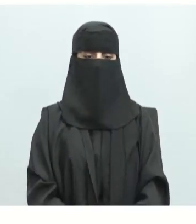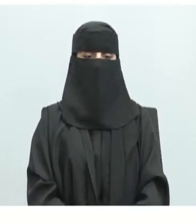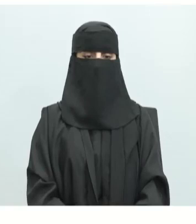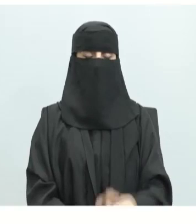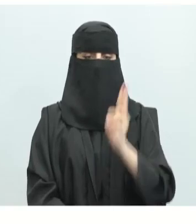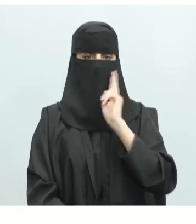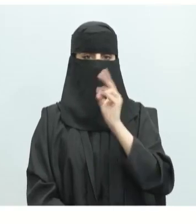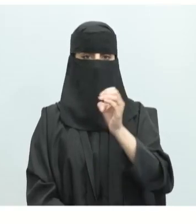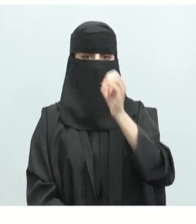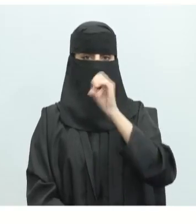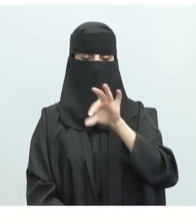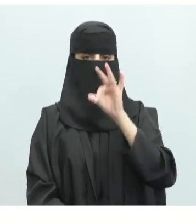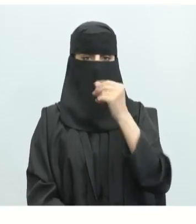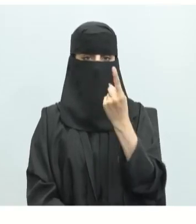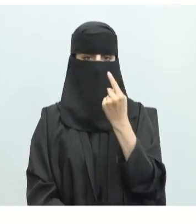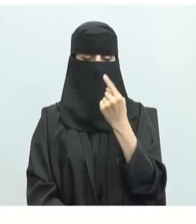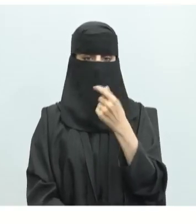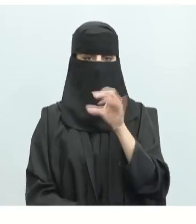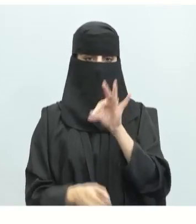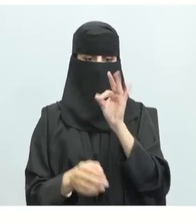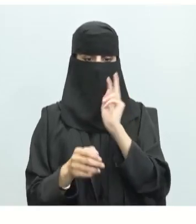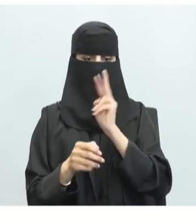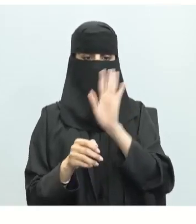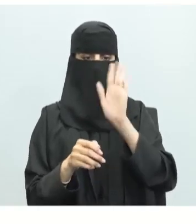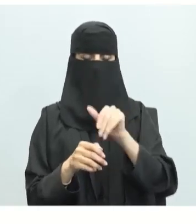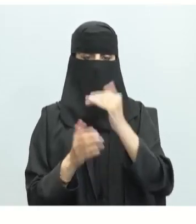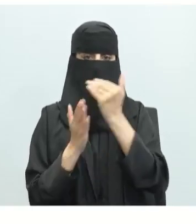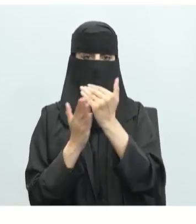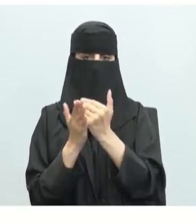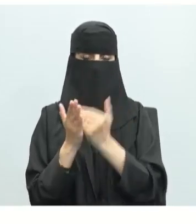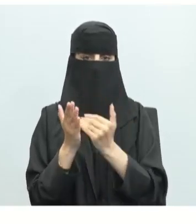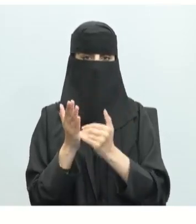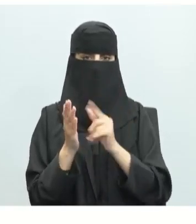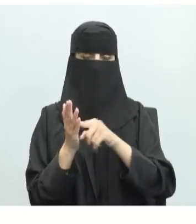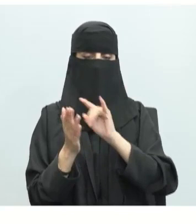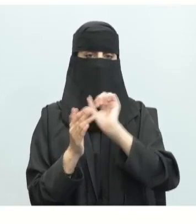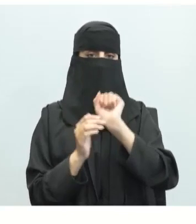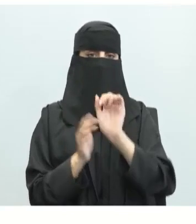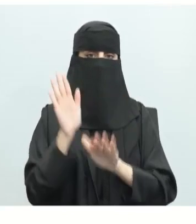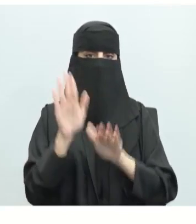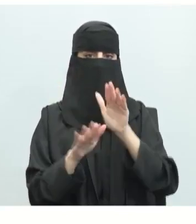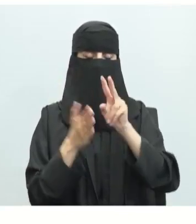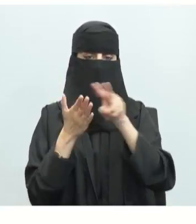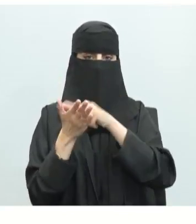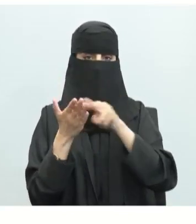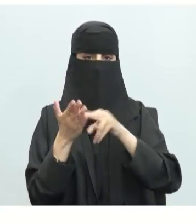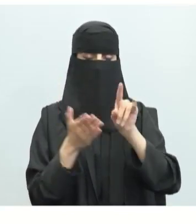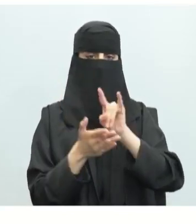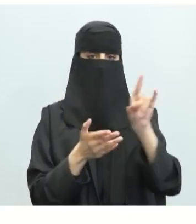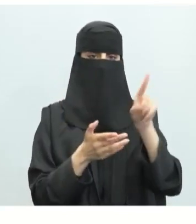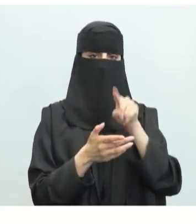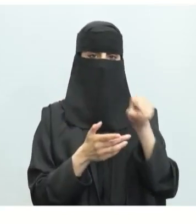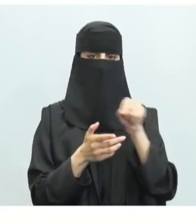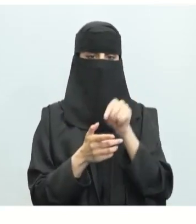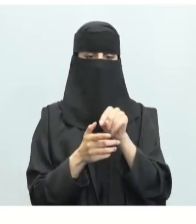اختر الإجابة الصحيحة. إحدى هذه العمليات الآتية ليست من خطوات القراءة المتعمقة. نقول أحفظ،